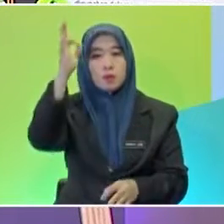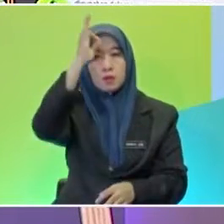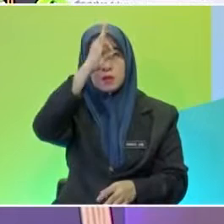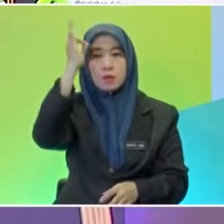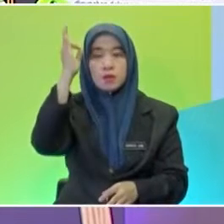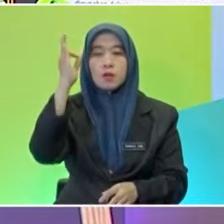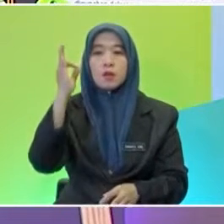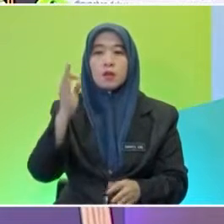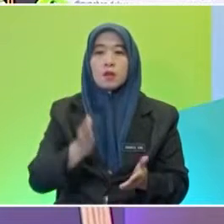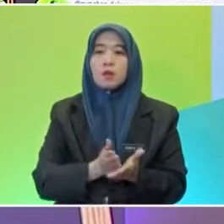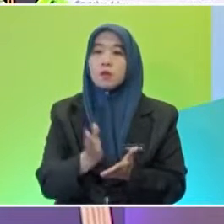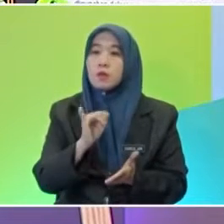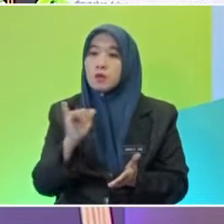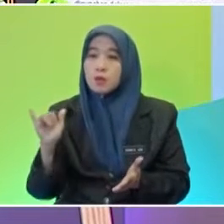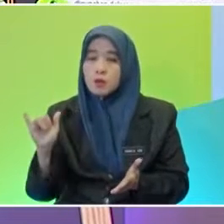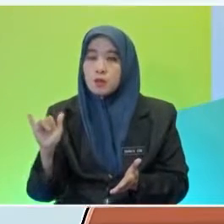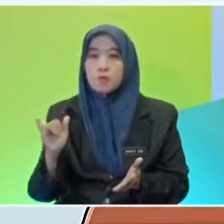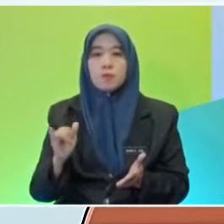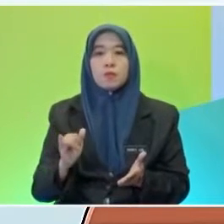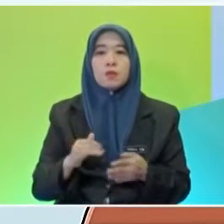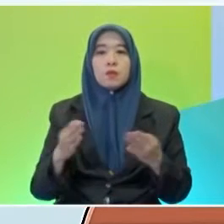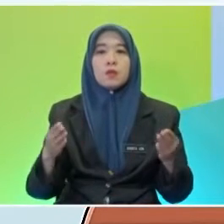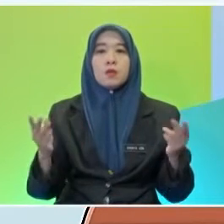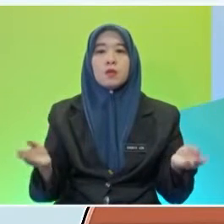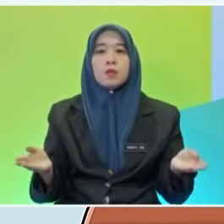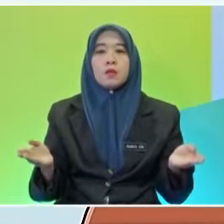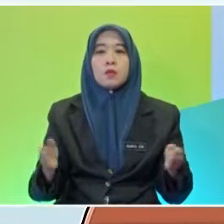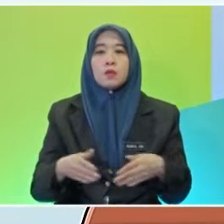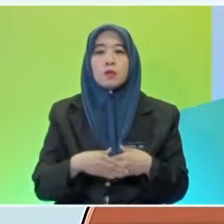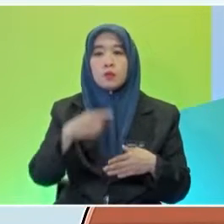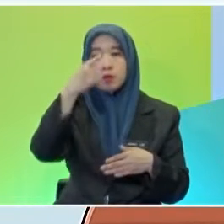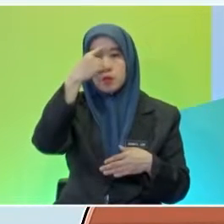seterusnya kita ada bahasa Melayu sebagai bahasa pendidikan